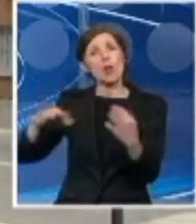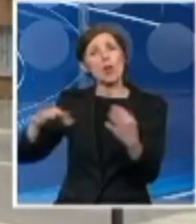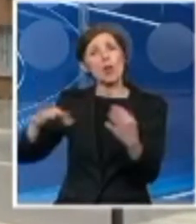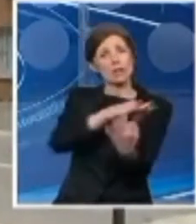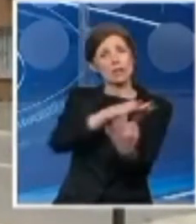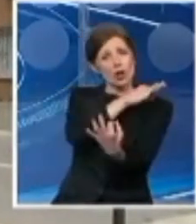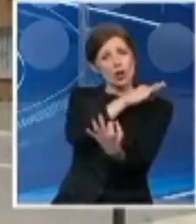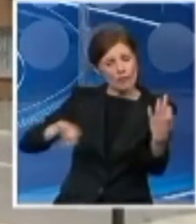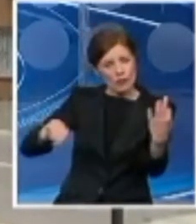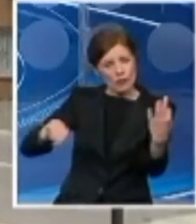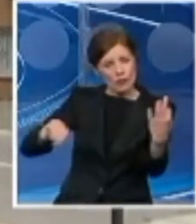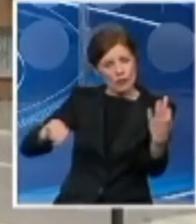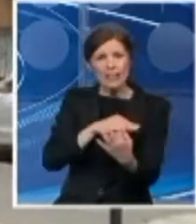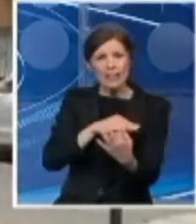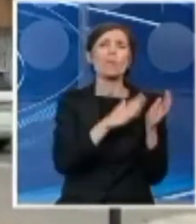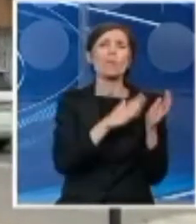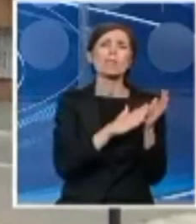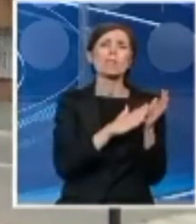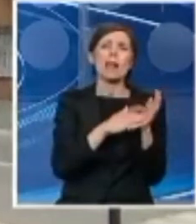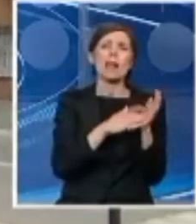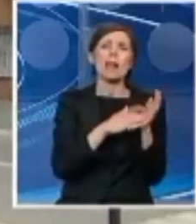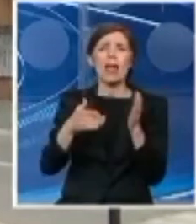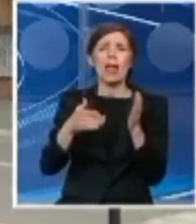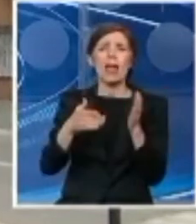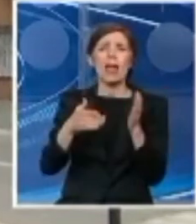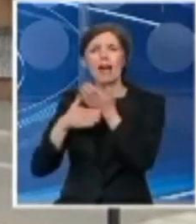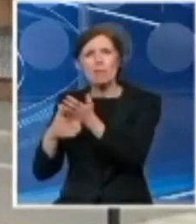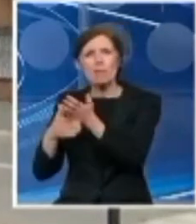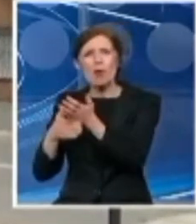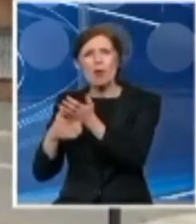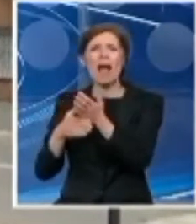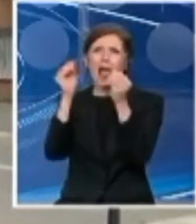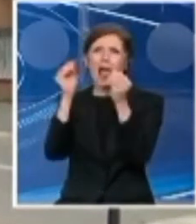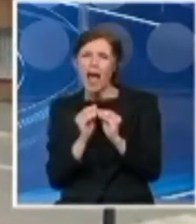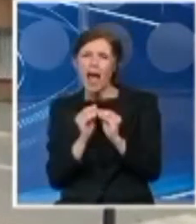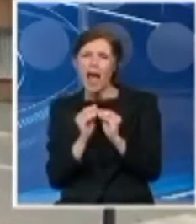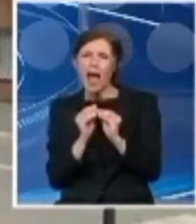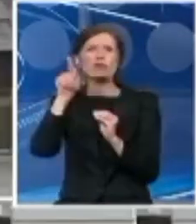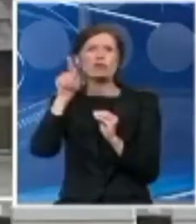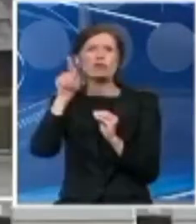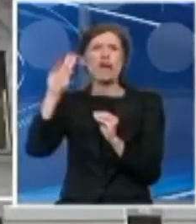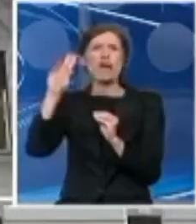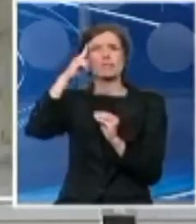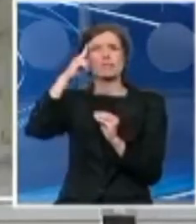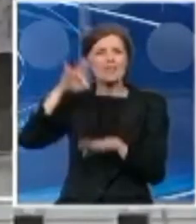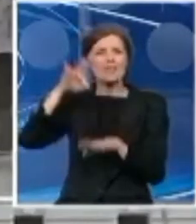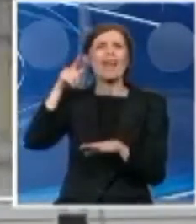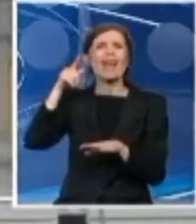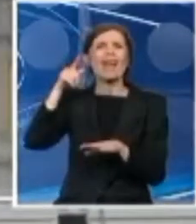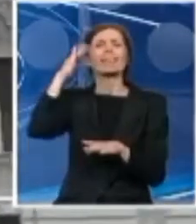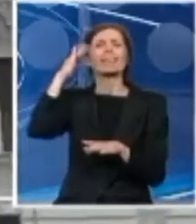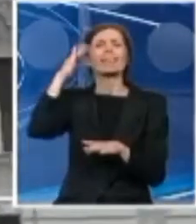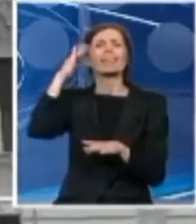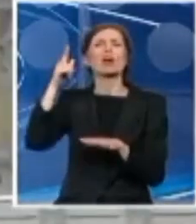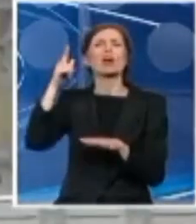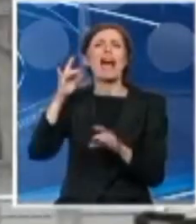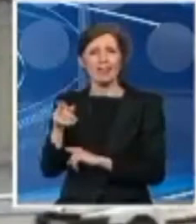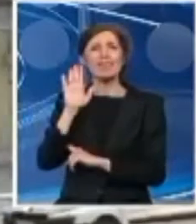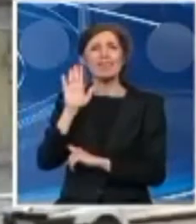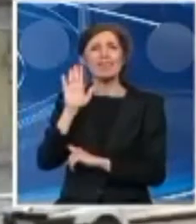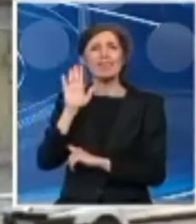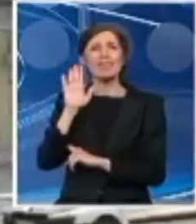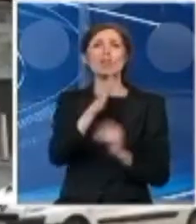relativnosti. Miloš Marić, Milevi otac, bivuši uficij žajkaškog bataljona, sagradio je porodičnu puću u Kisačkoj ulici kada je